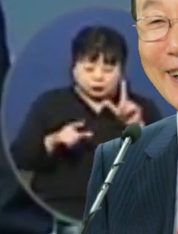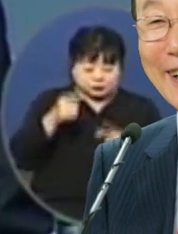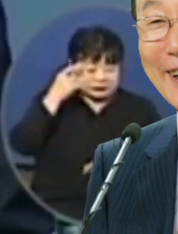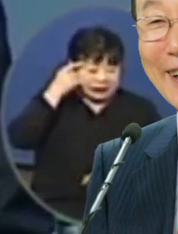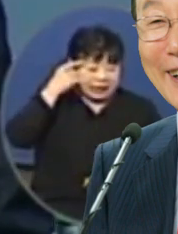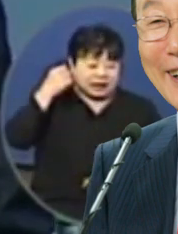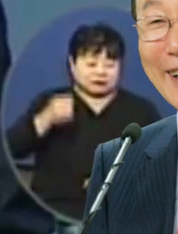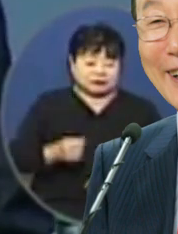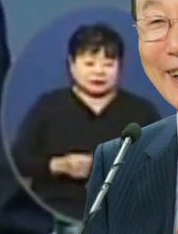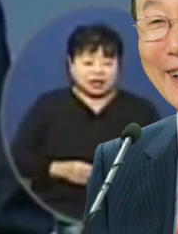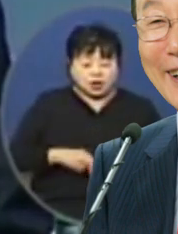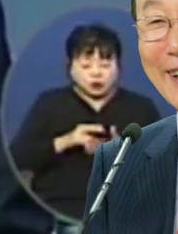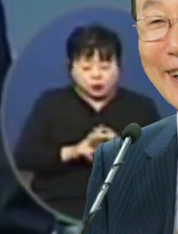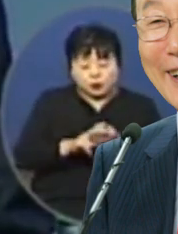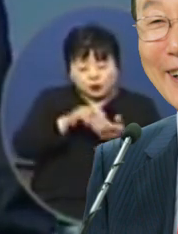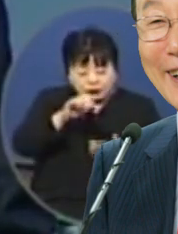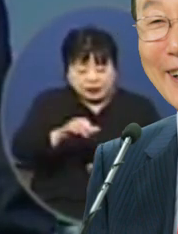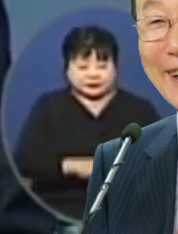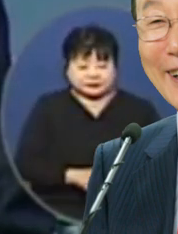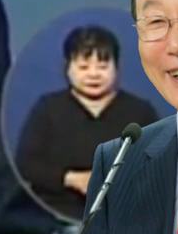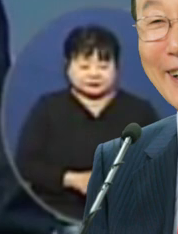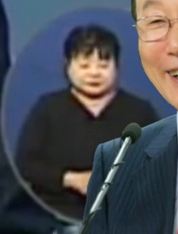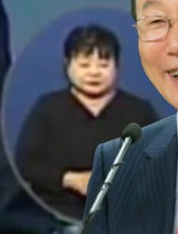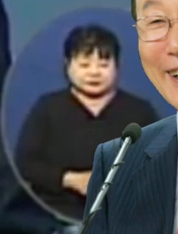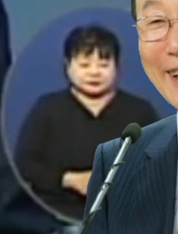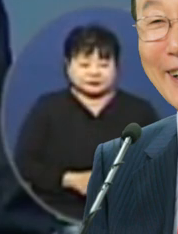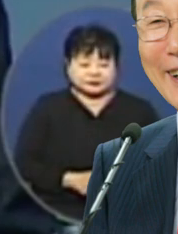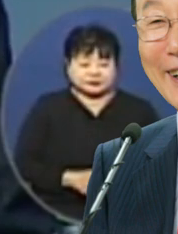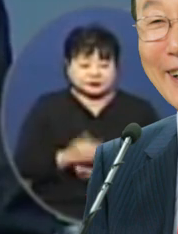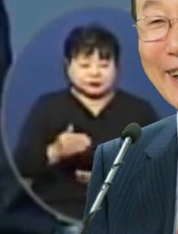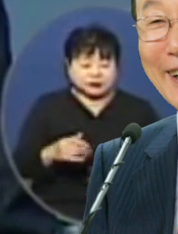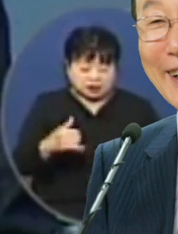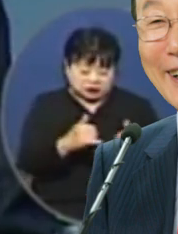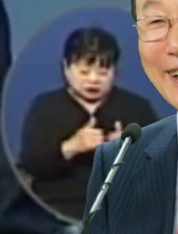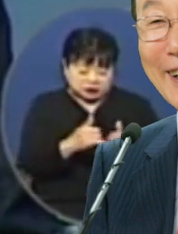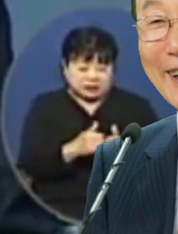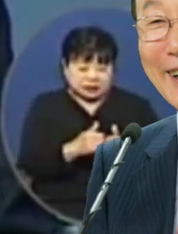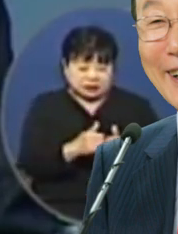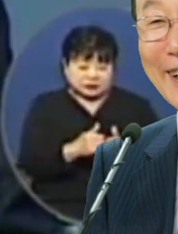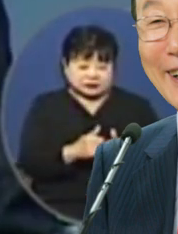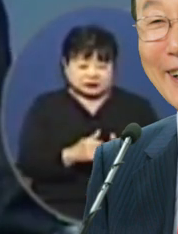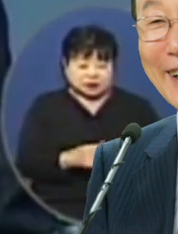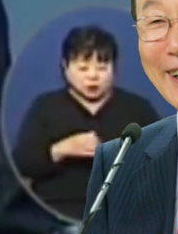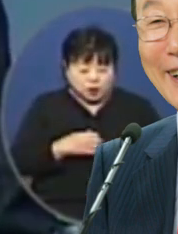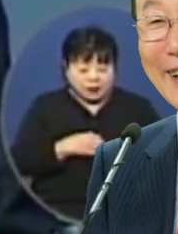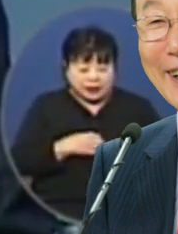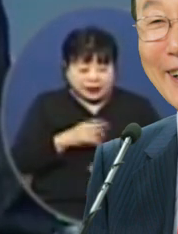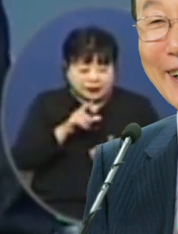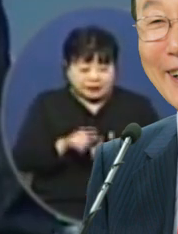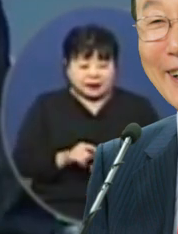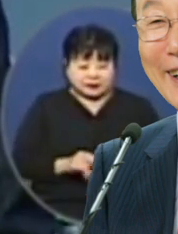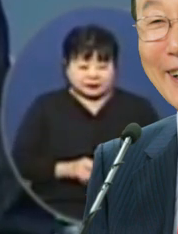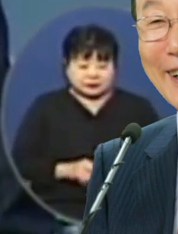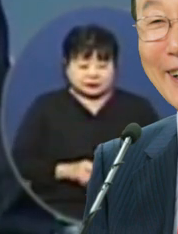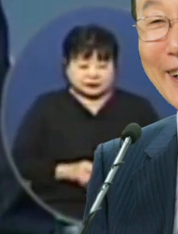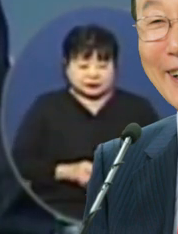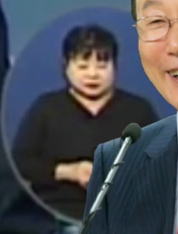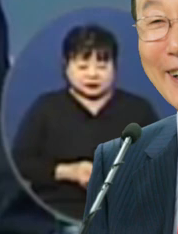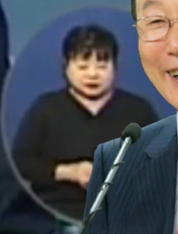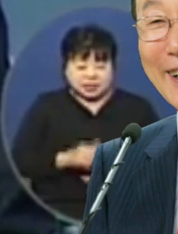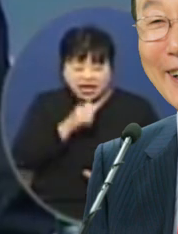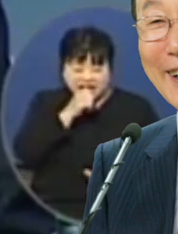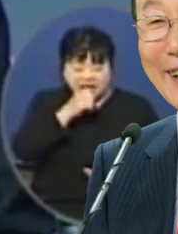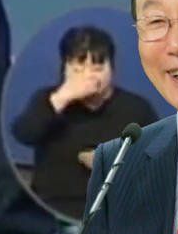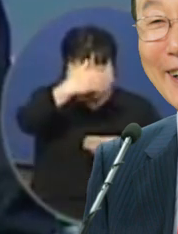생각하고 나의 요새요, 요새는 여러분 전쟁터나 위험한 곳에 철벽같이